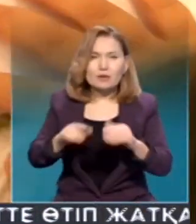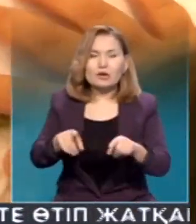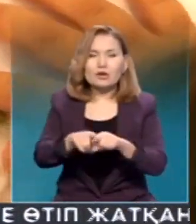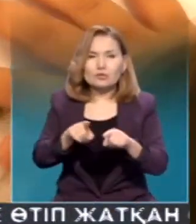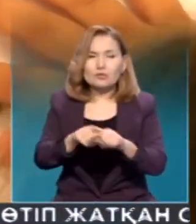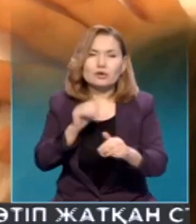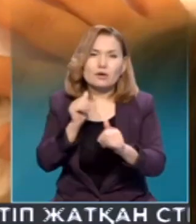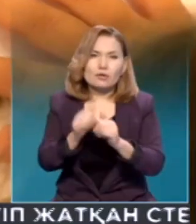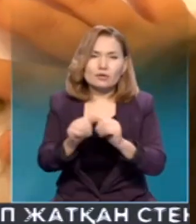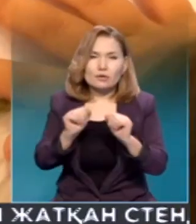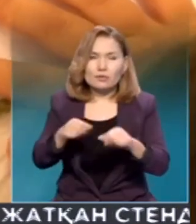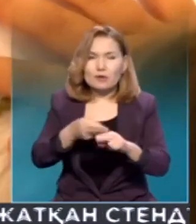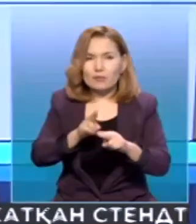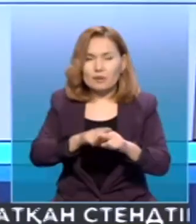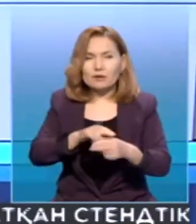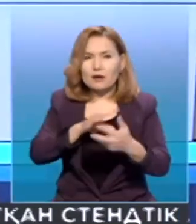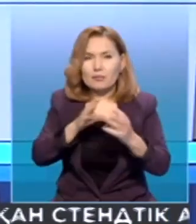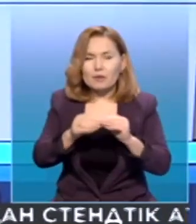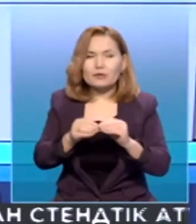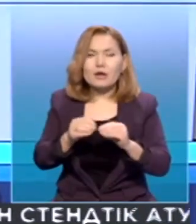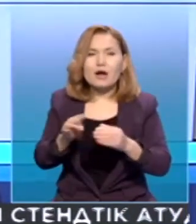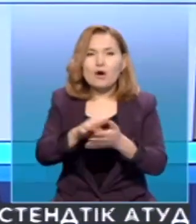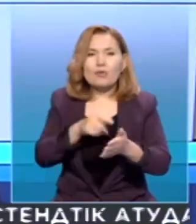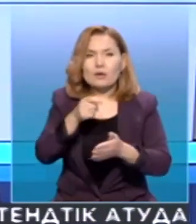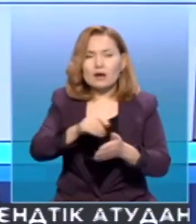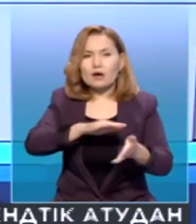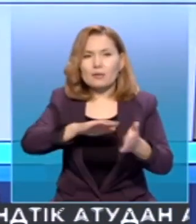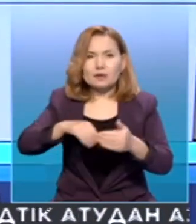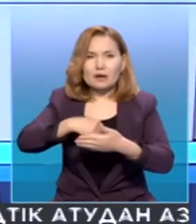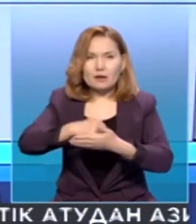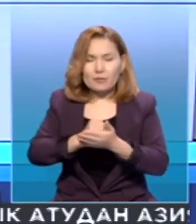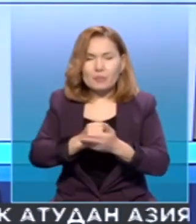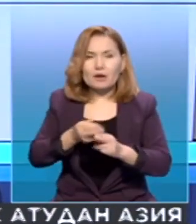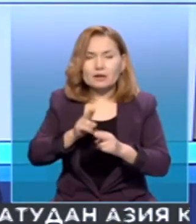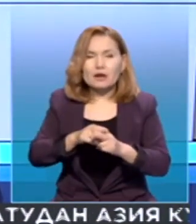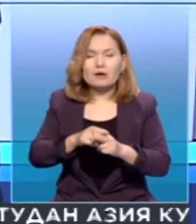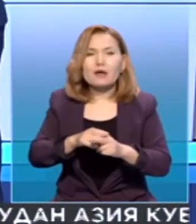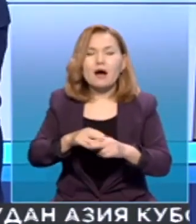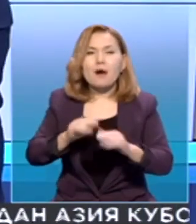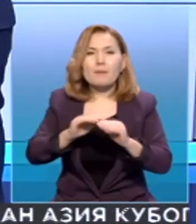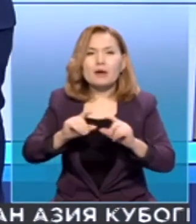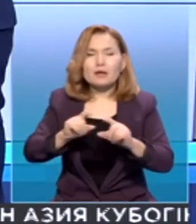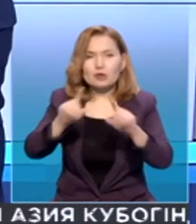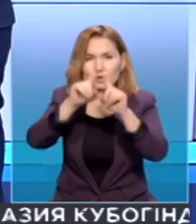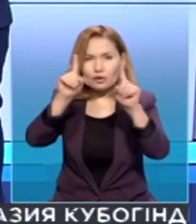өтінішті беру күніне қарай сұрыпталады. Өтінішті мақұлдағаннан кейін балабақшаға жолдама алу керек. Ол үшін